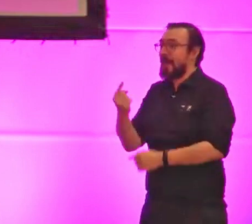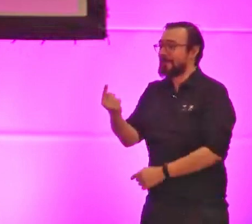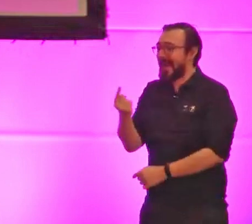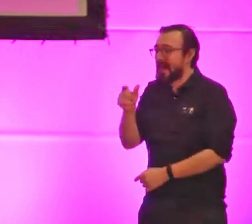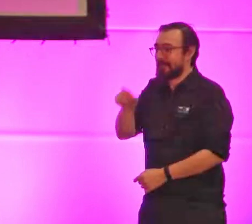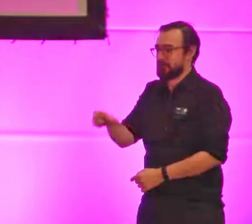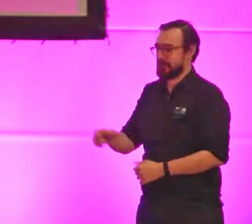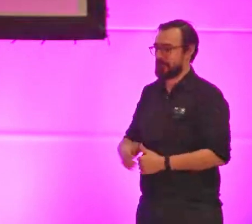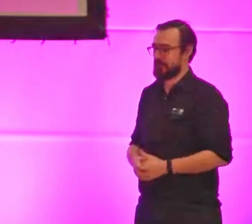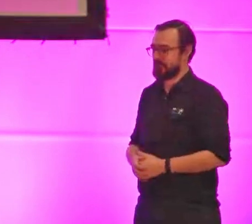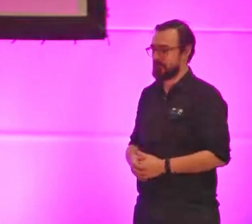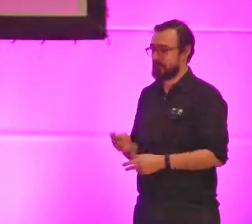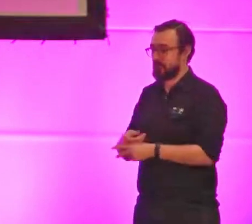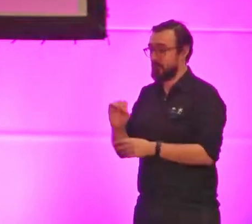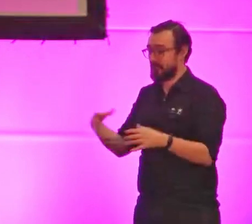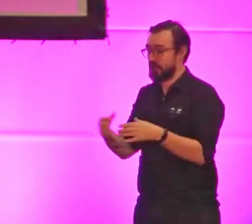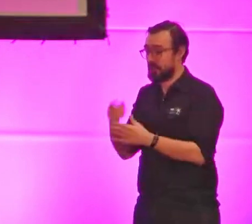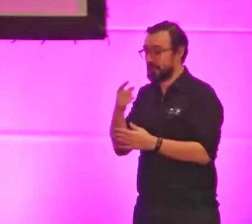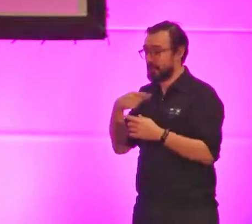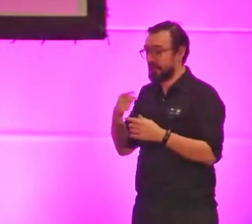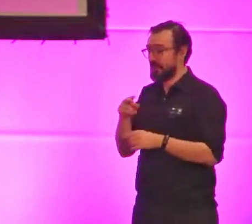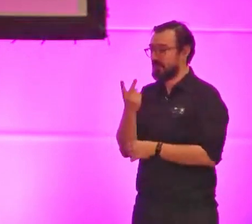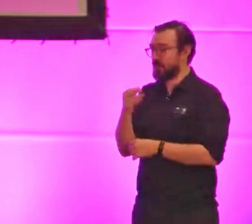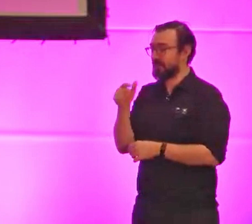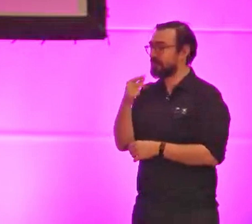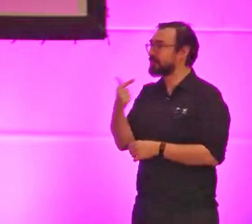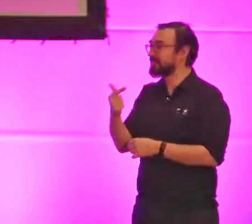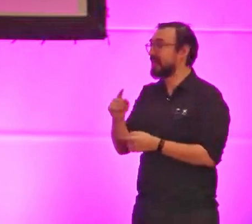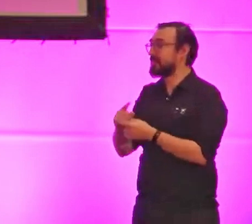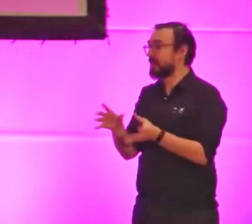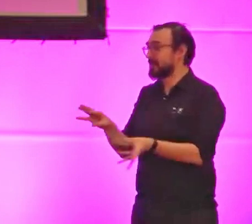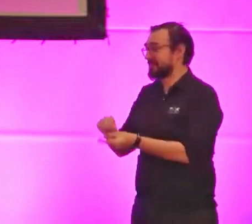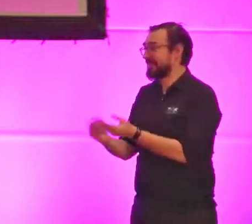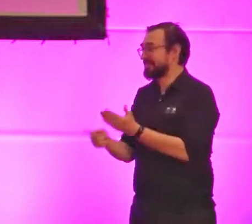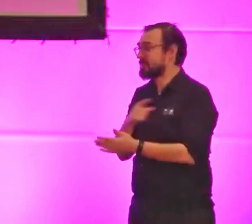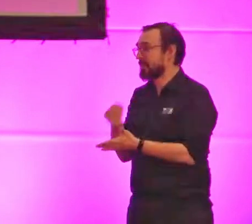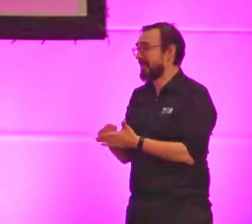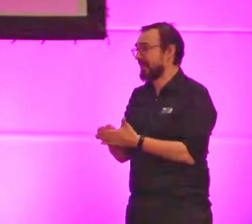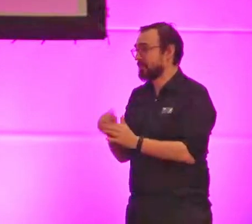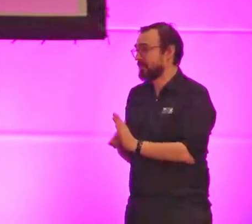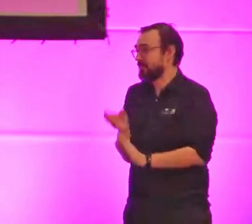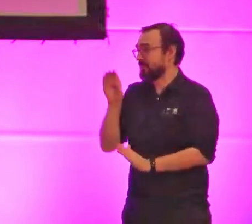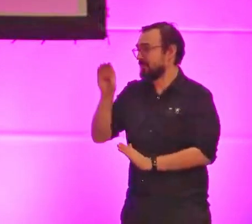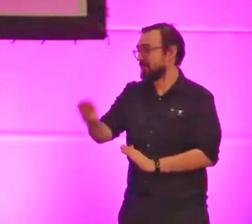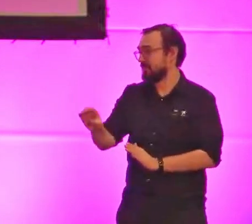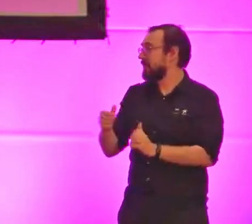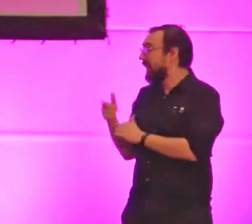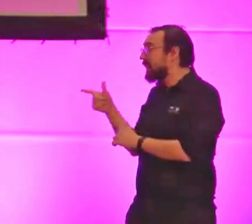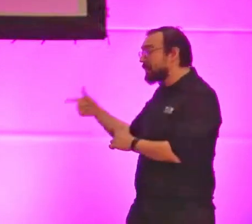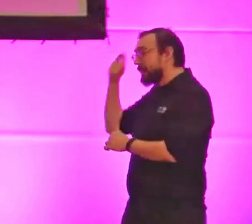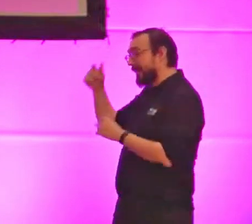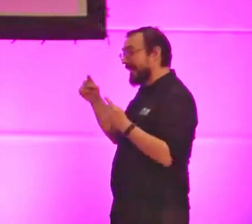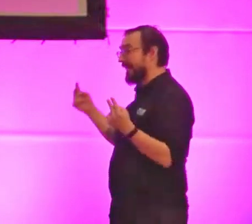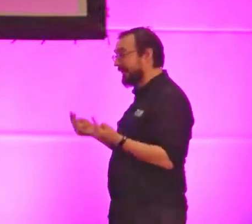Mm. Så då en grupptalan, om där har 200 000, vet du, då blir det rätt mycket pengar att lämna in. Mm. Men du tror ändå